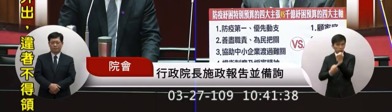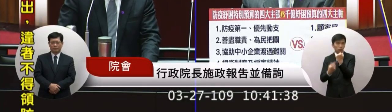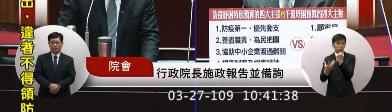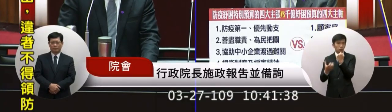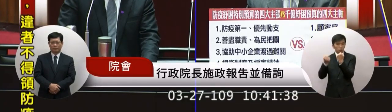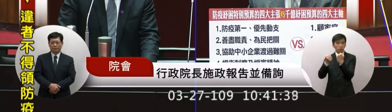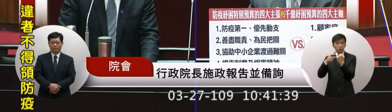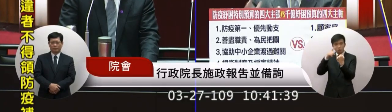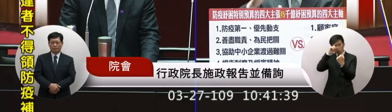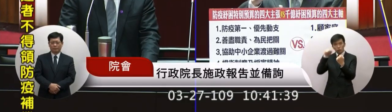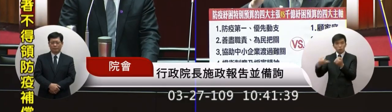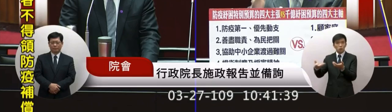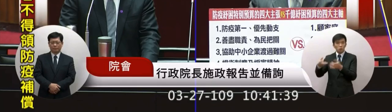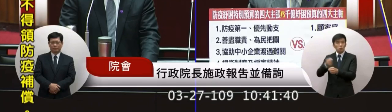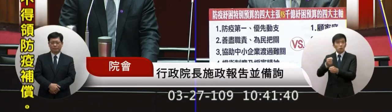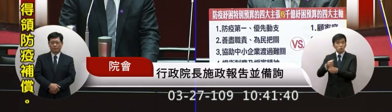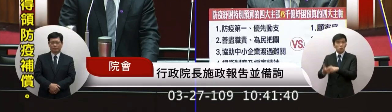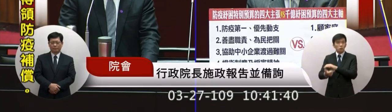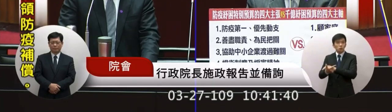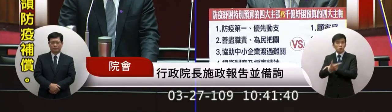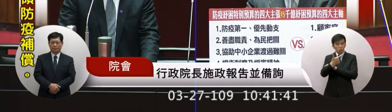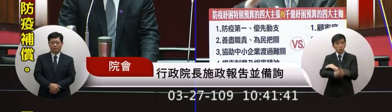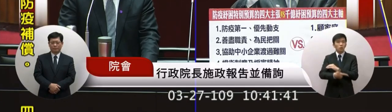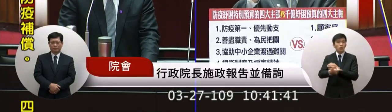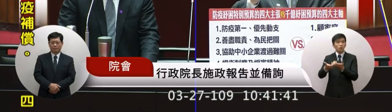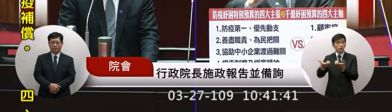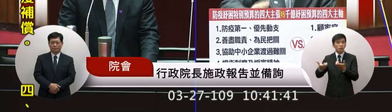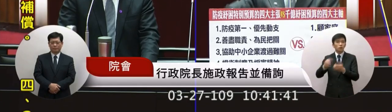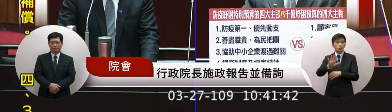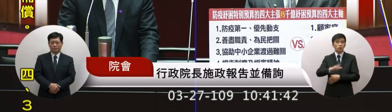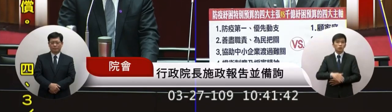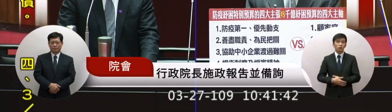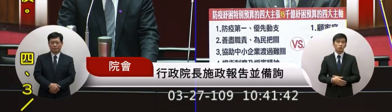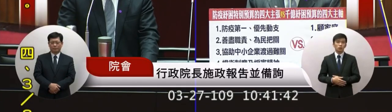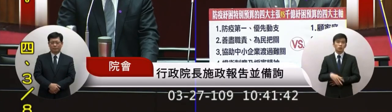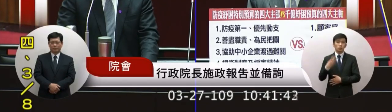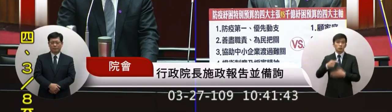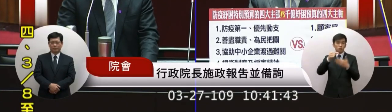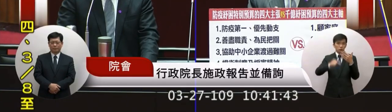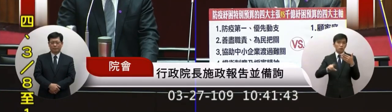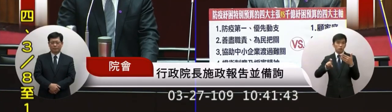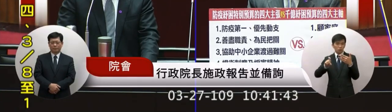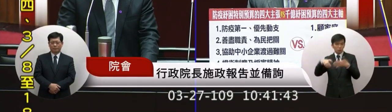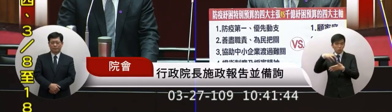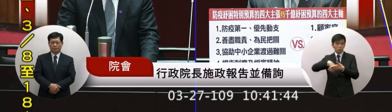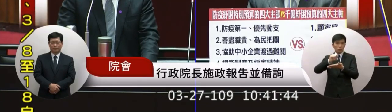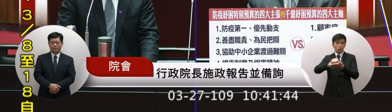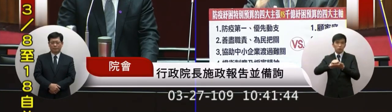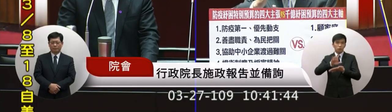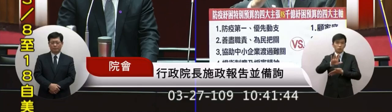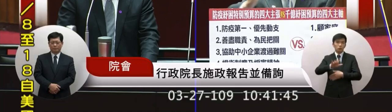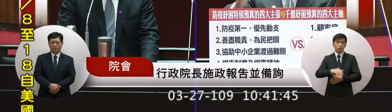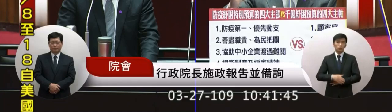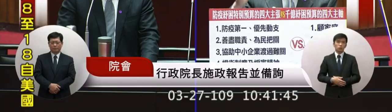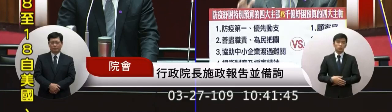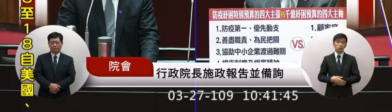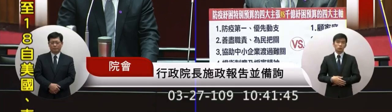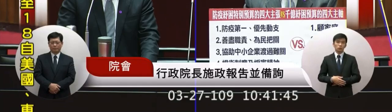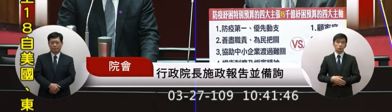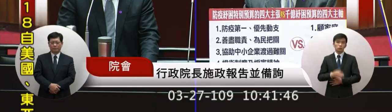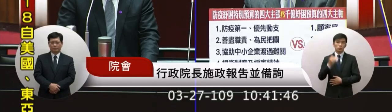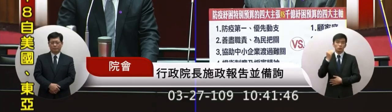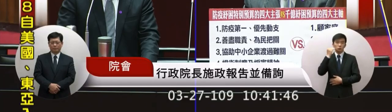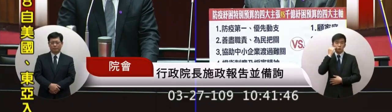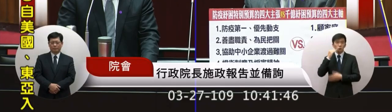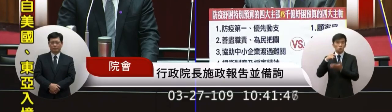缓济急，包括在特别条例第十一条所讲的。医生没